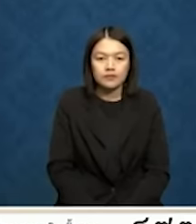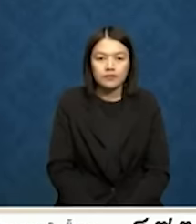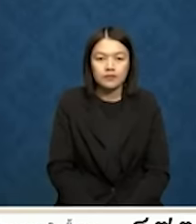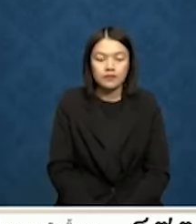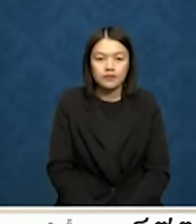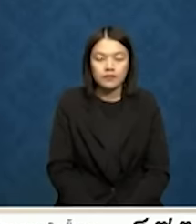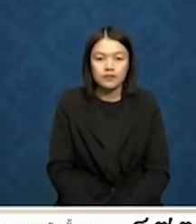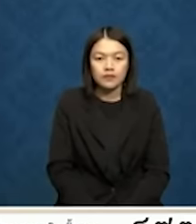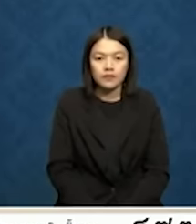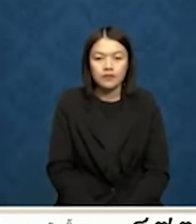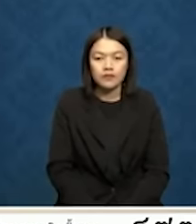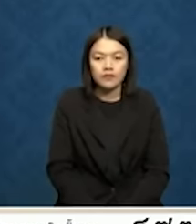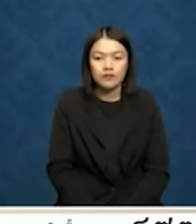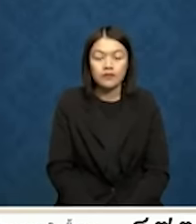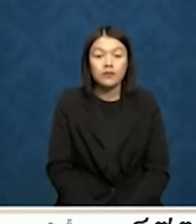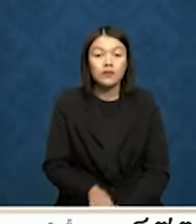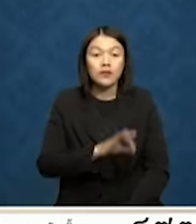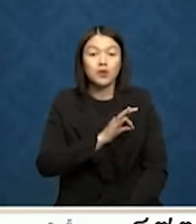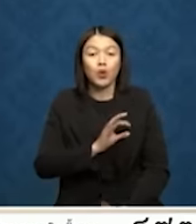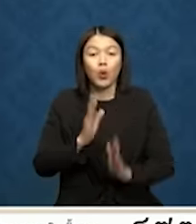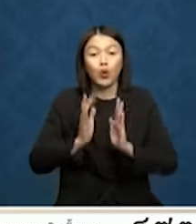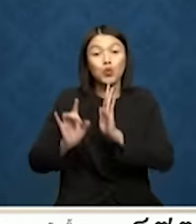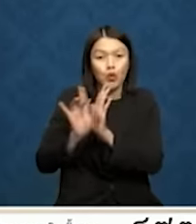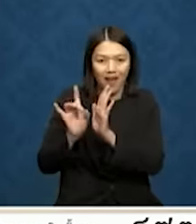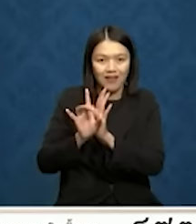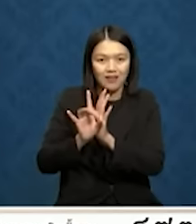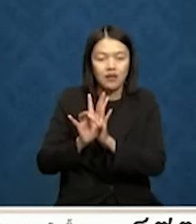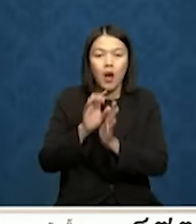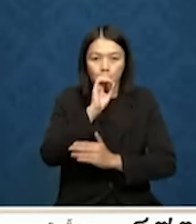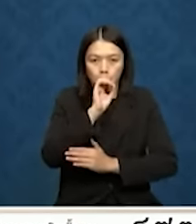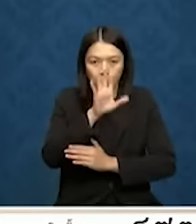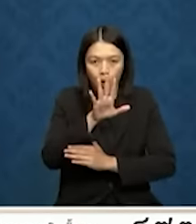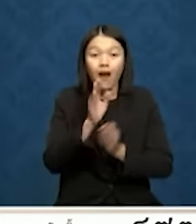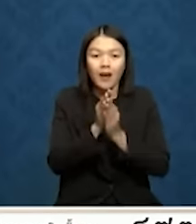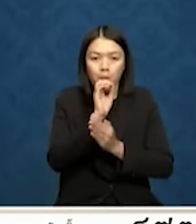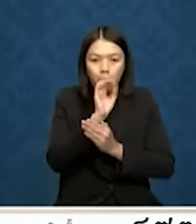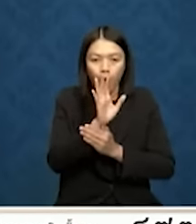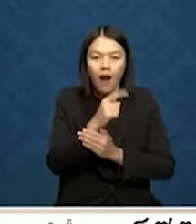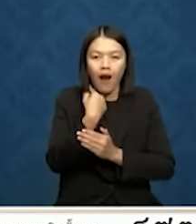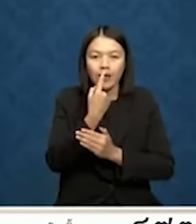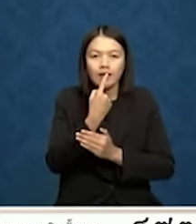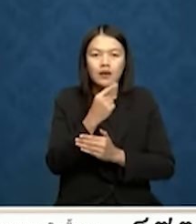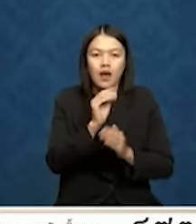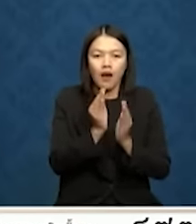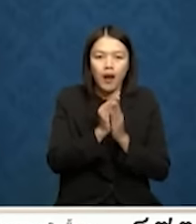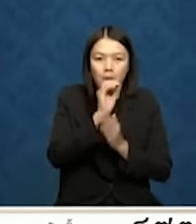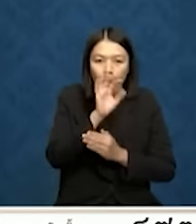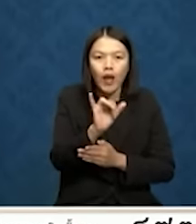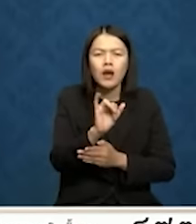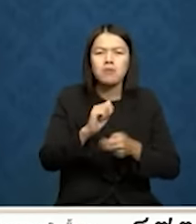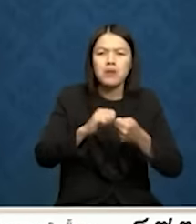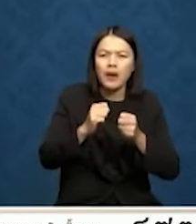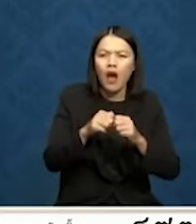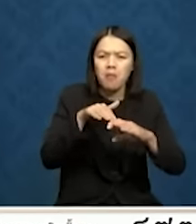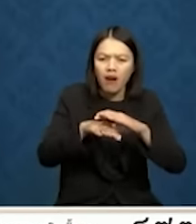เมื่อสมาชิกลำดับสุดท้ายได้ออกเสียงลงคะแนนแล้วนะครับสมาชิกที่ยังไม่ได้ลงคะแนนท่านมีปัญหาเรื่องก